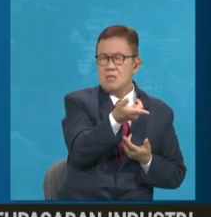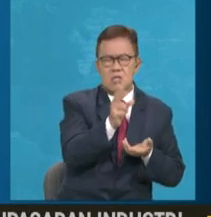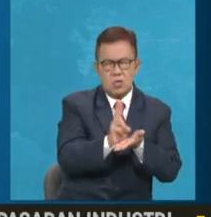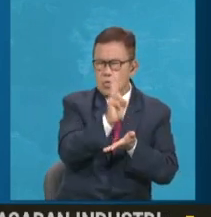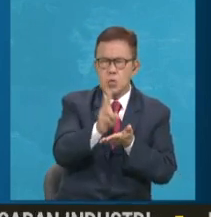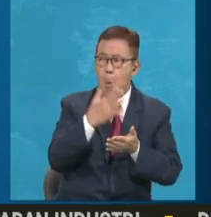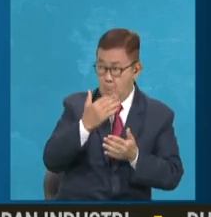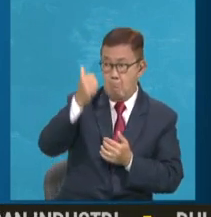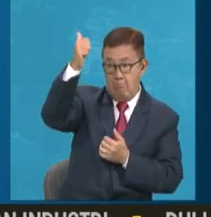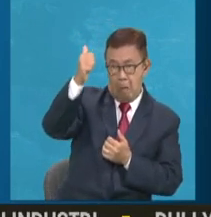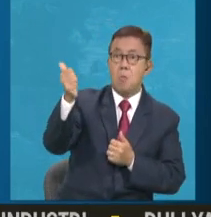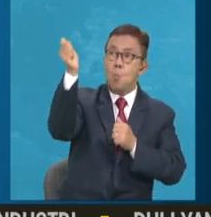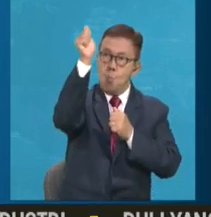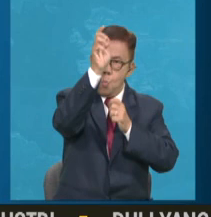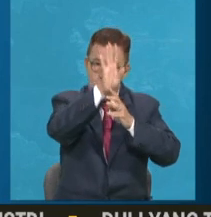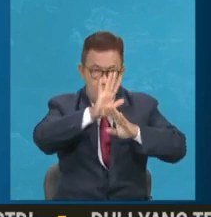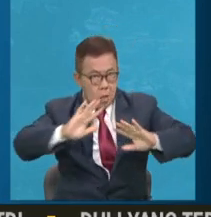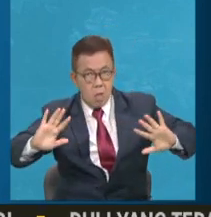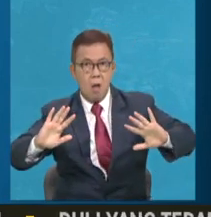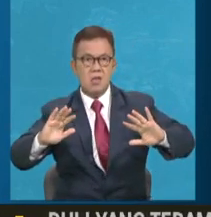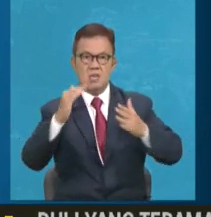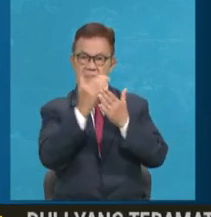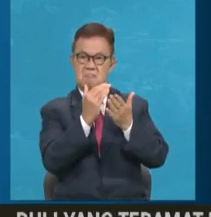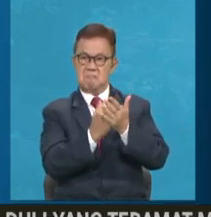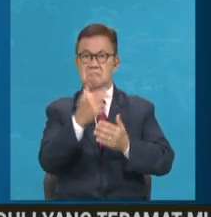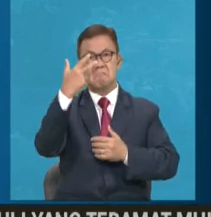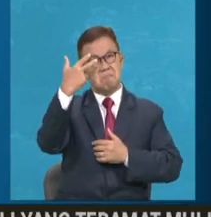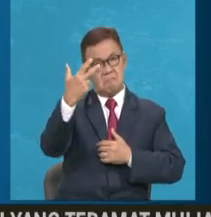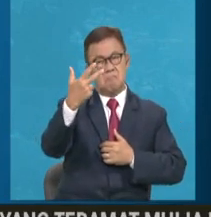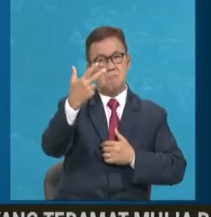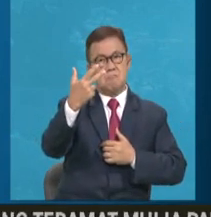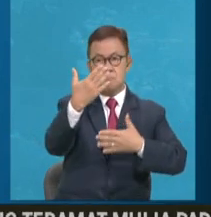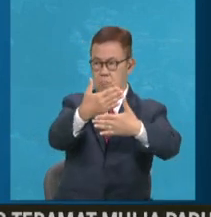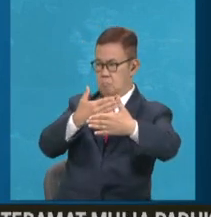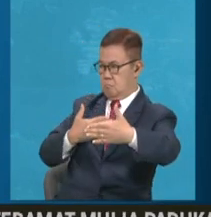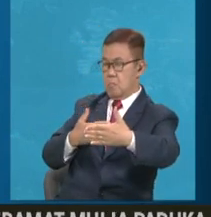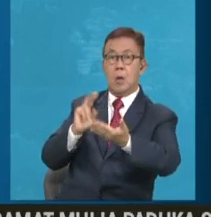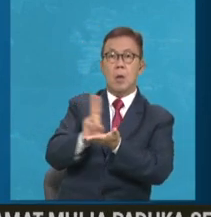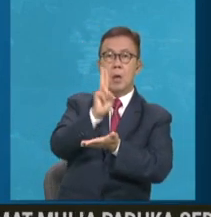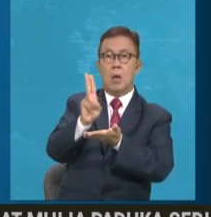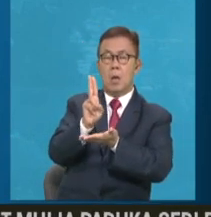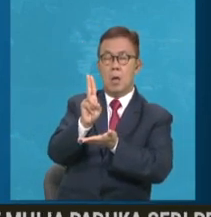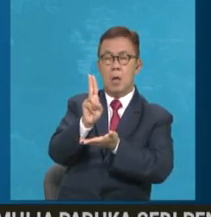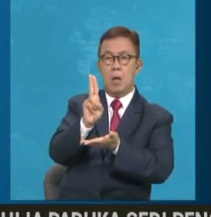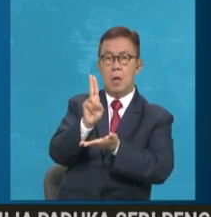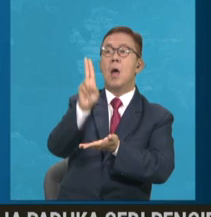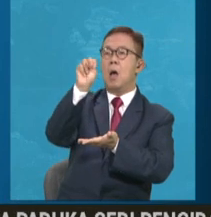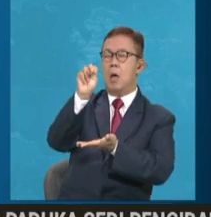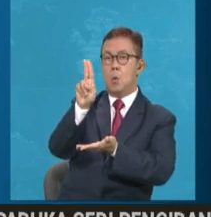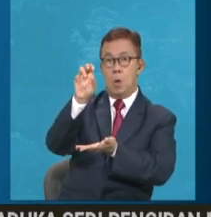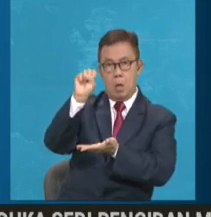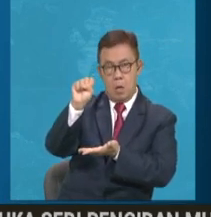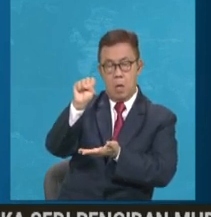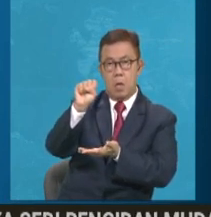University terbaik ASEAN dengan menduduki tempat ketiga di rantau ini di belakang University nasional Singapura